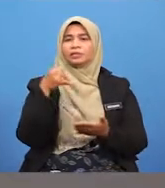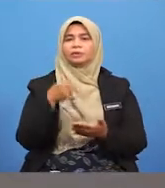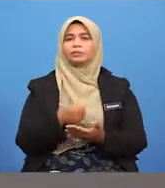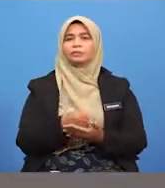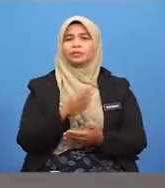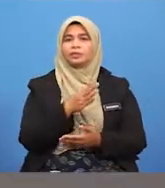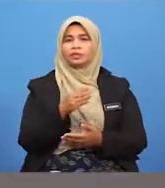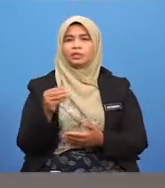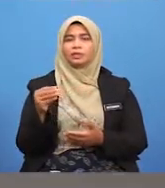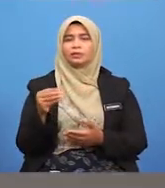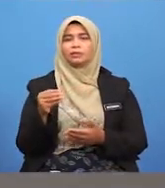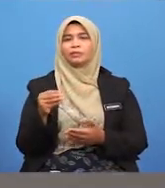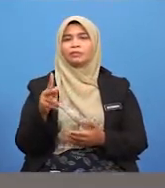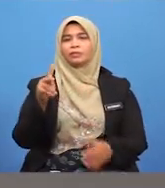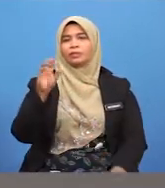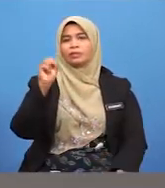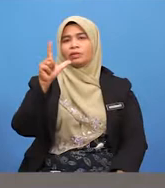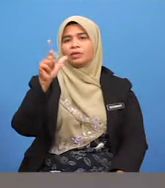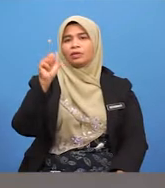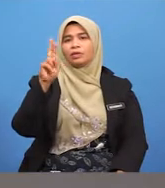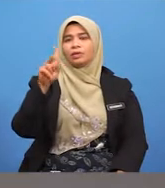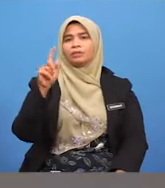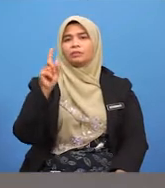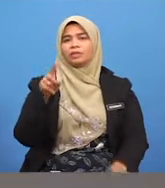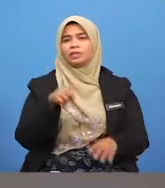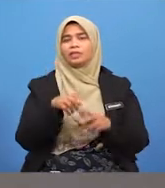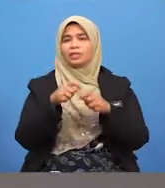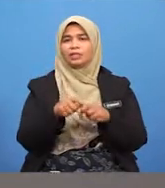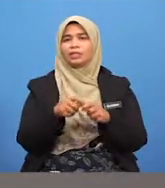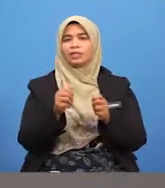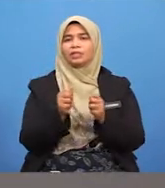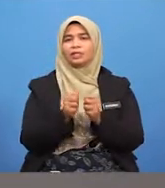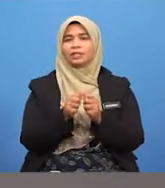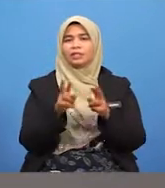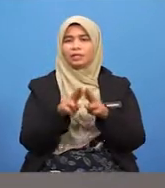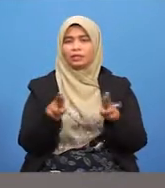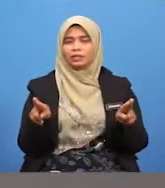dan Cole ini perlu ditekan dengan rake